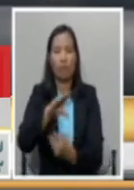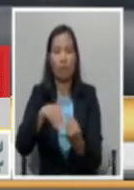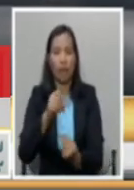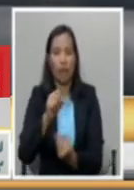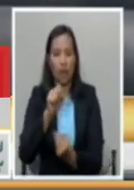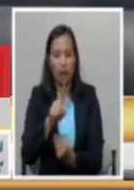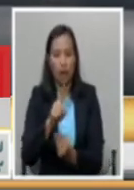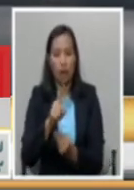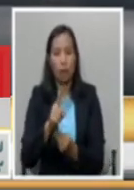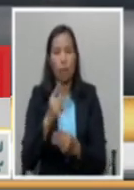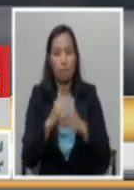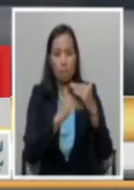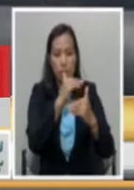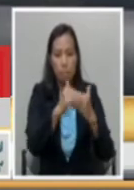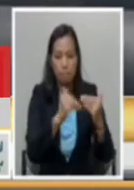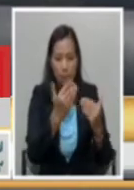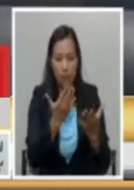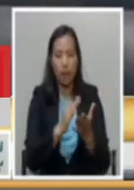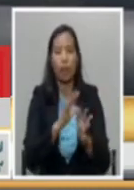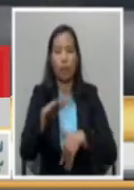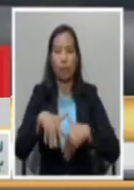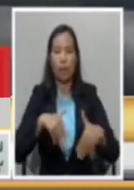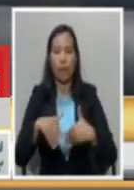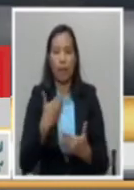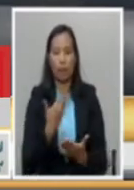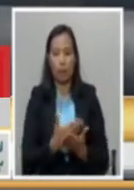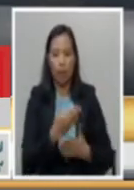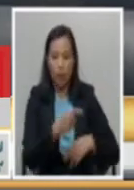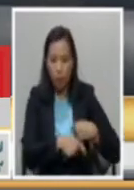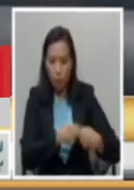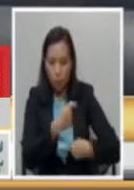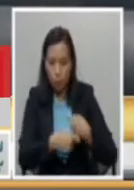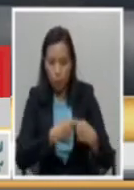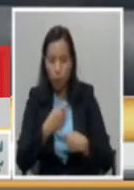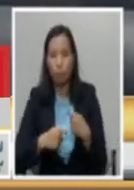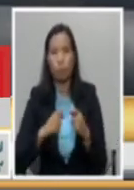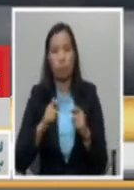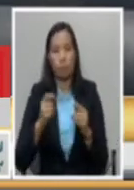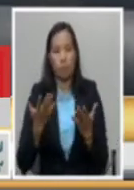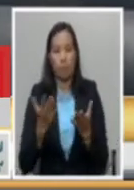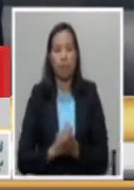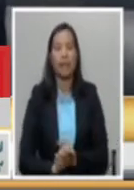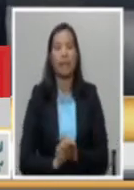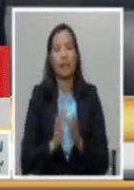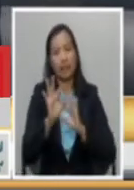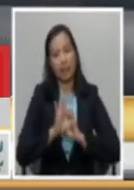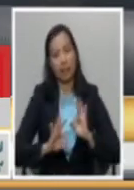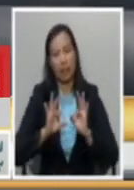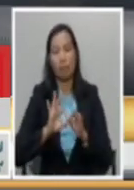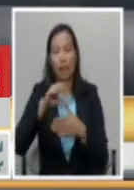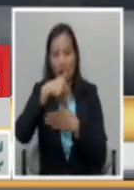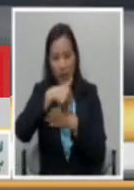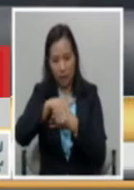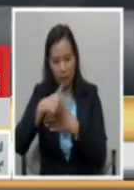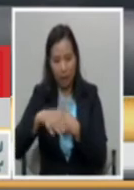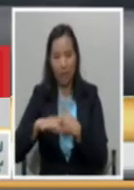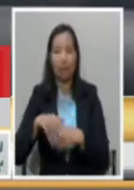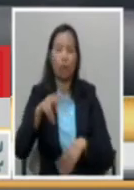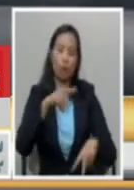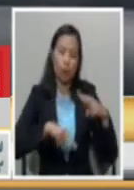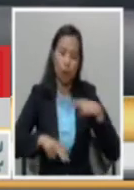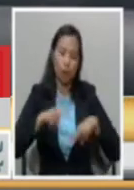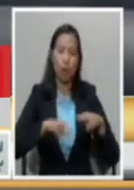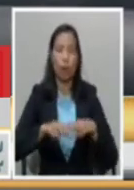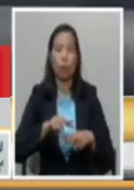ประชาชนไม่มีกำลังซื้อนำซ้ำท่านประธานครับปัจจัยภายนอกซึ่งเป็นปัจจัยที่ไม่สามารถควบคุมได้